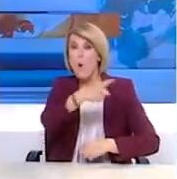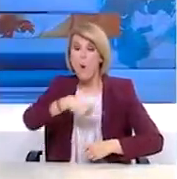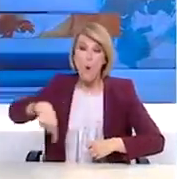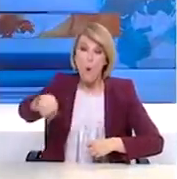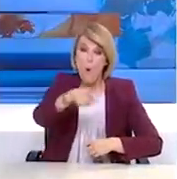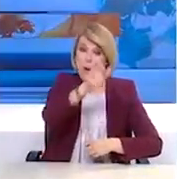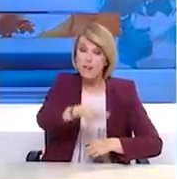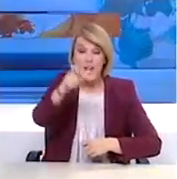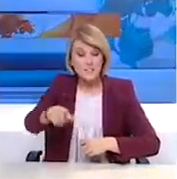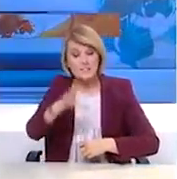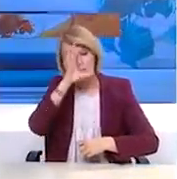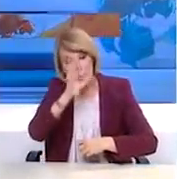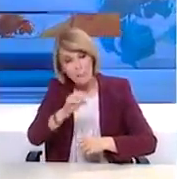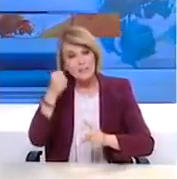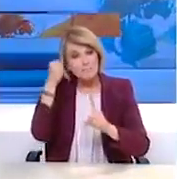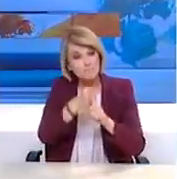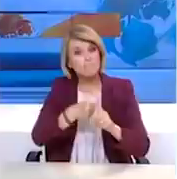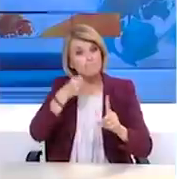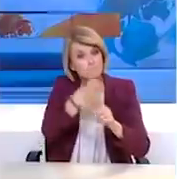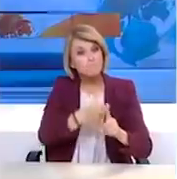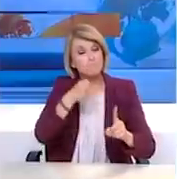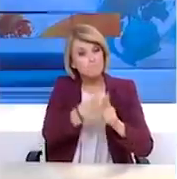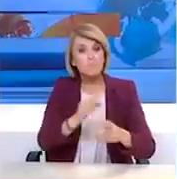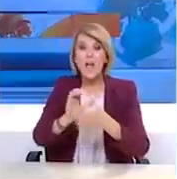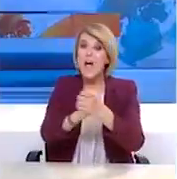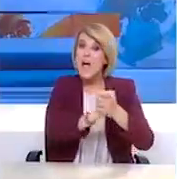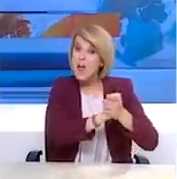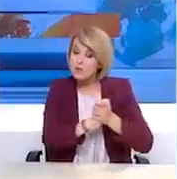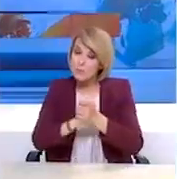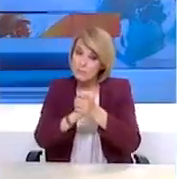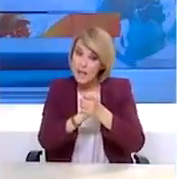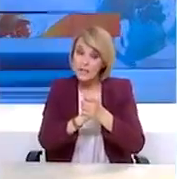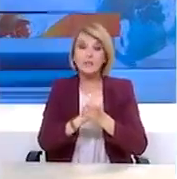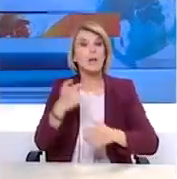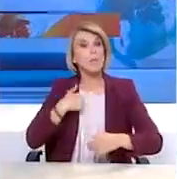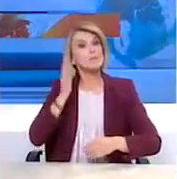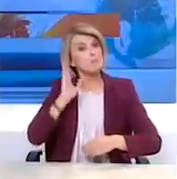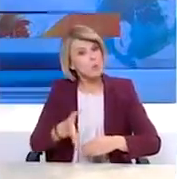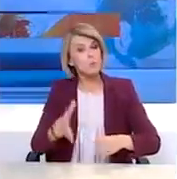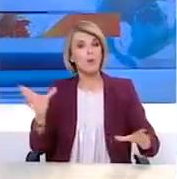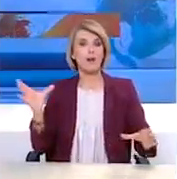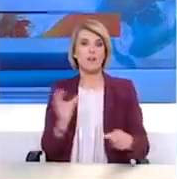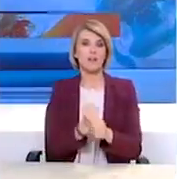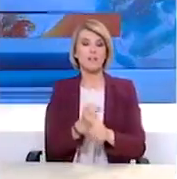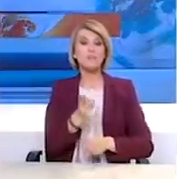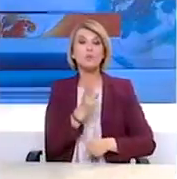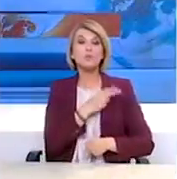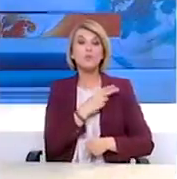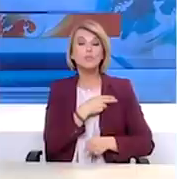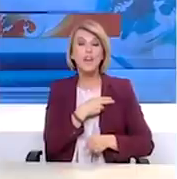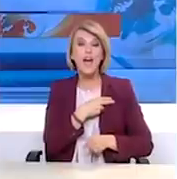εμάς. Μια προσπάθεια που έχει φέρει στο προσκήνιο όσα μας ενώνουν και που αποδεικνύει περίτρανα τι μπορούμε να καταφέρουμε όταν λειτουργούμε